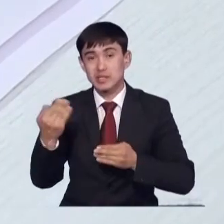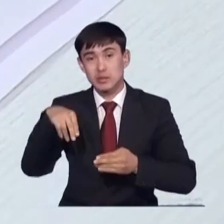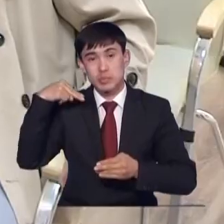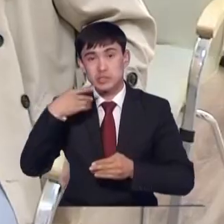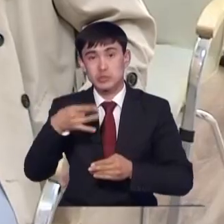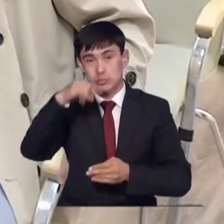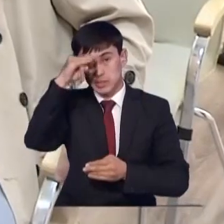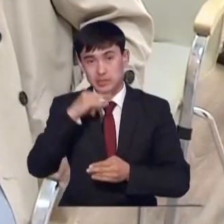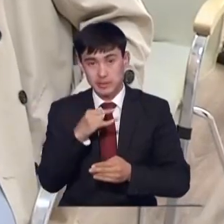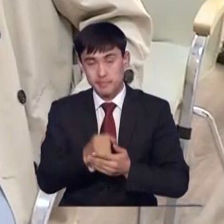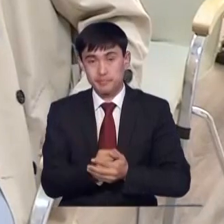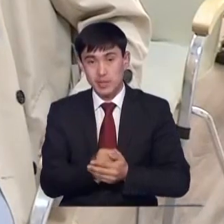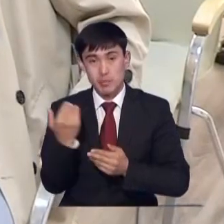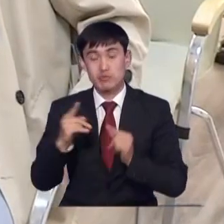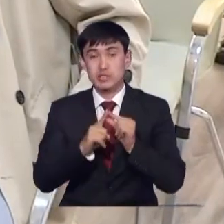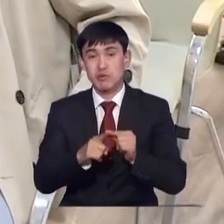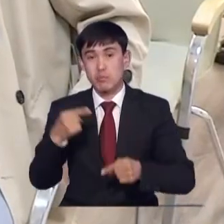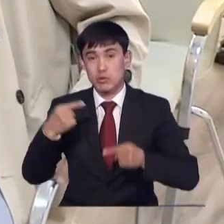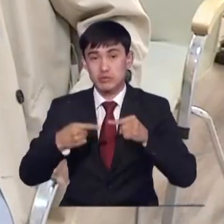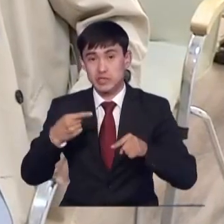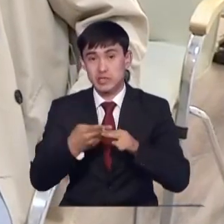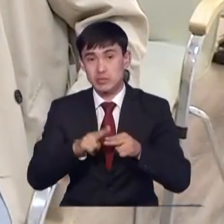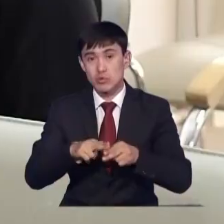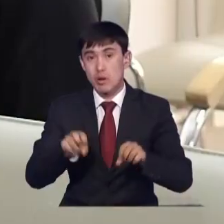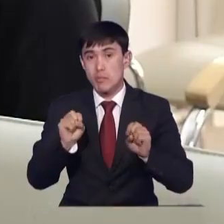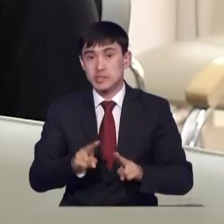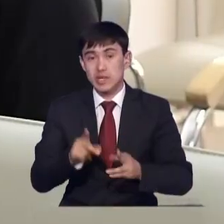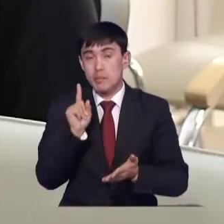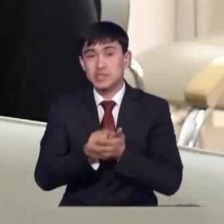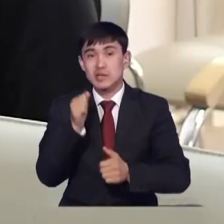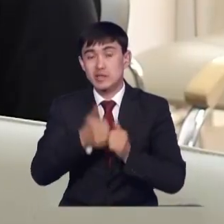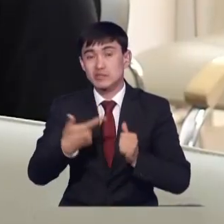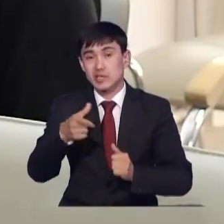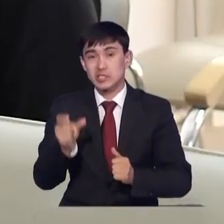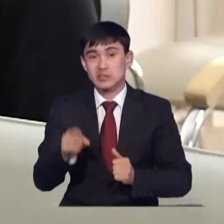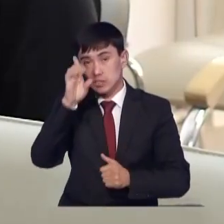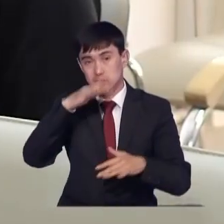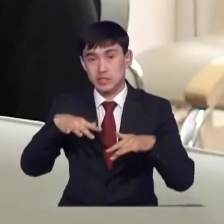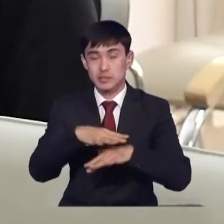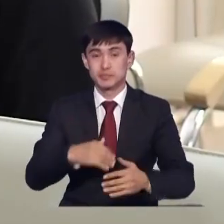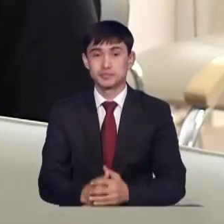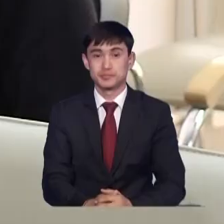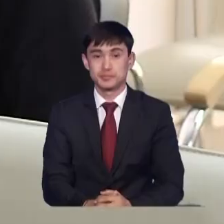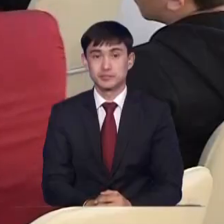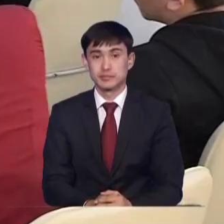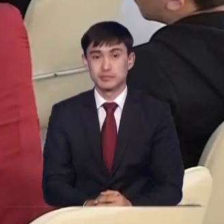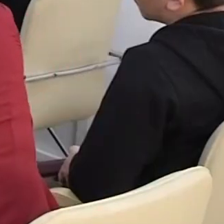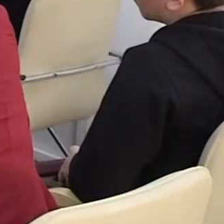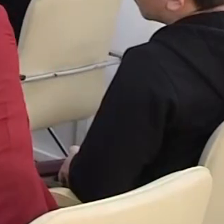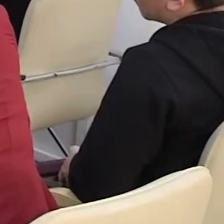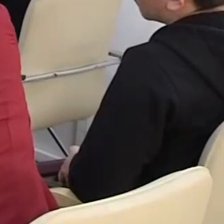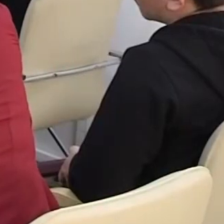президента Республики Казахстан По его словам противостоять этому недугу обязанность каждого гражданина нашей страны Карина закриева же